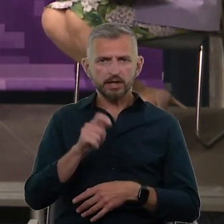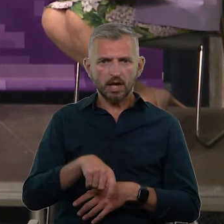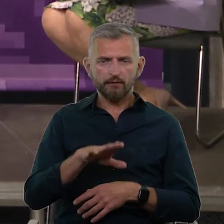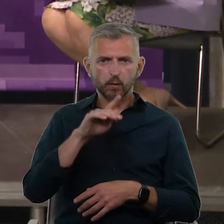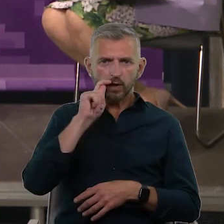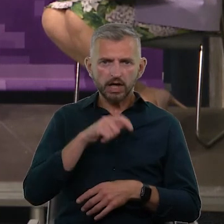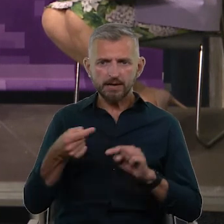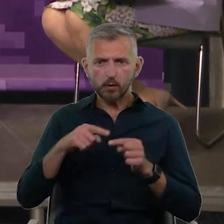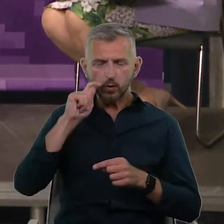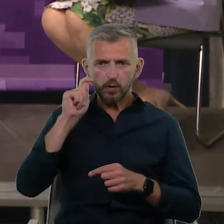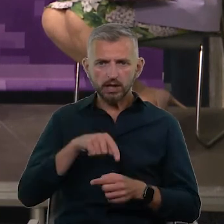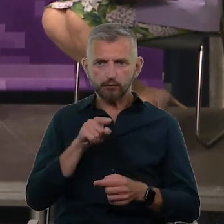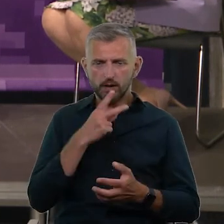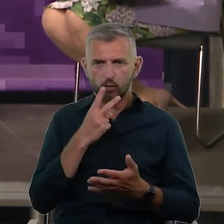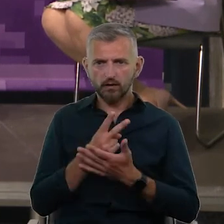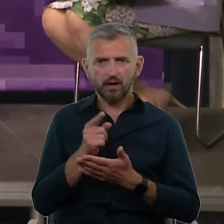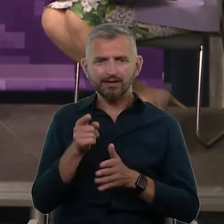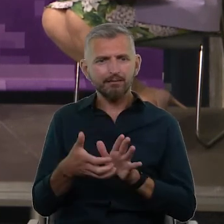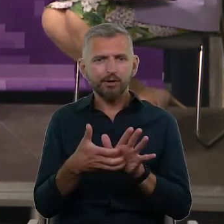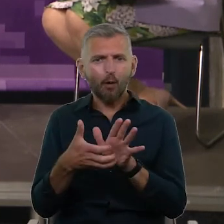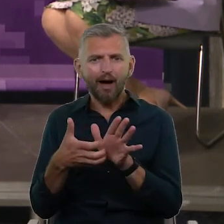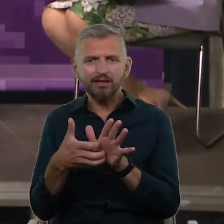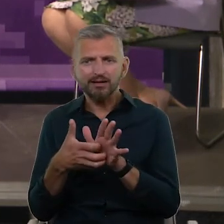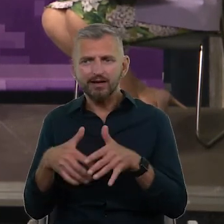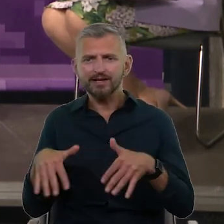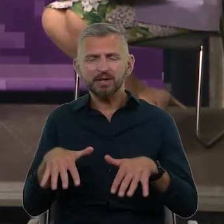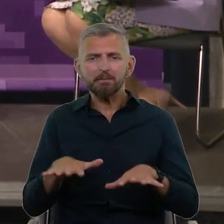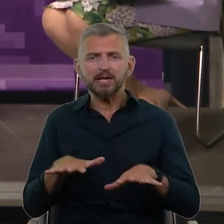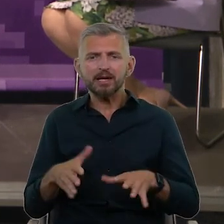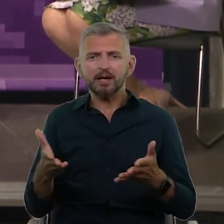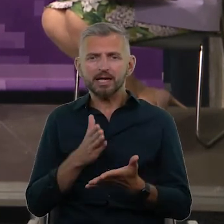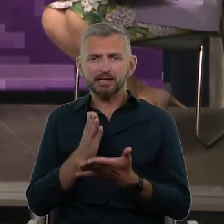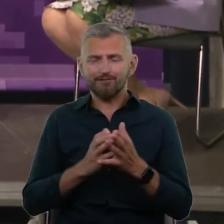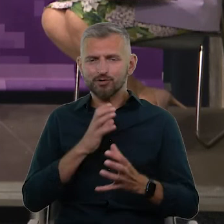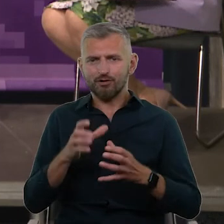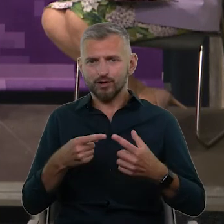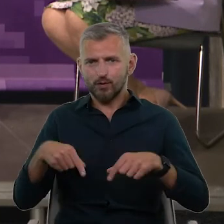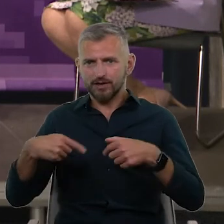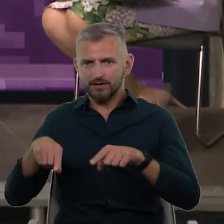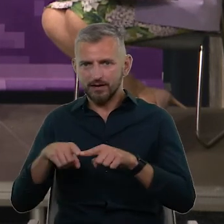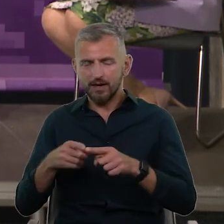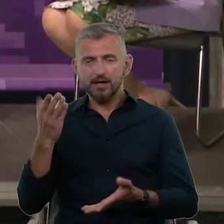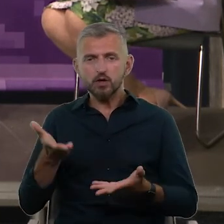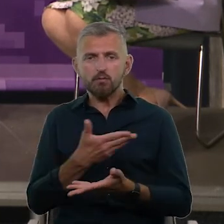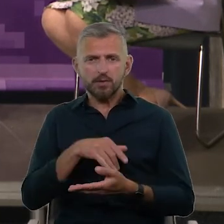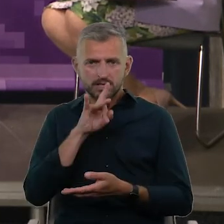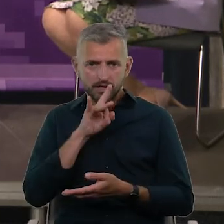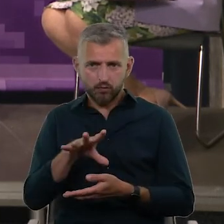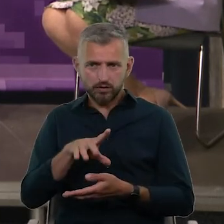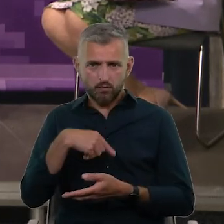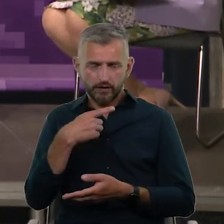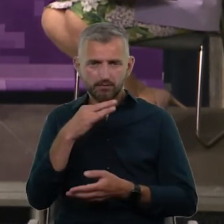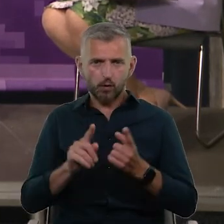України, вона показала ті прогалини, да, ті такі слабкі місця, які є в міжнародних організаціях. І якщо ми не будемо говорити